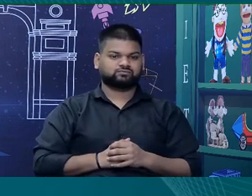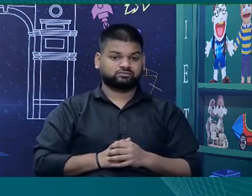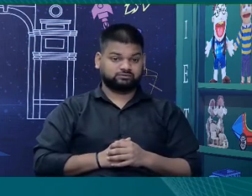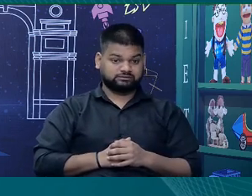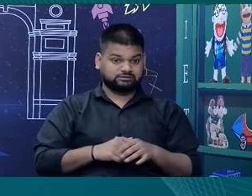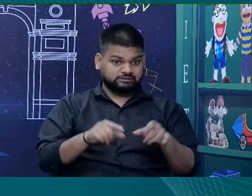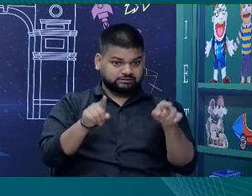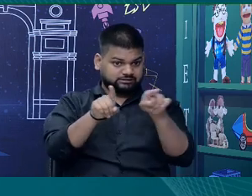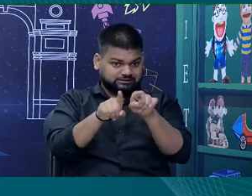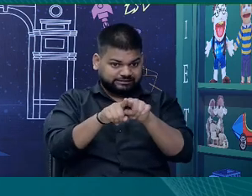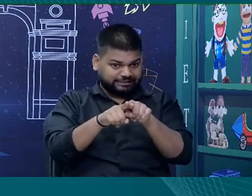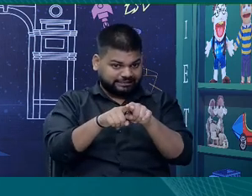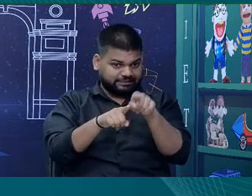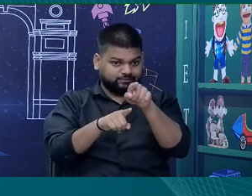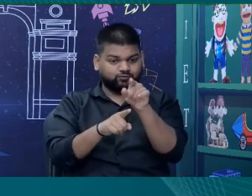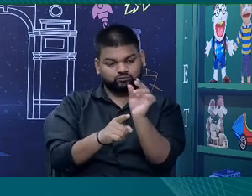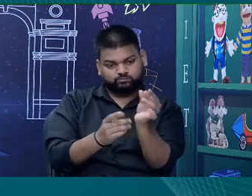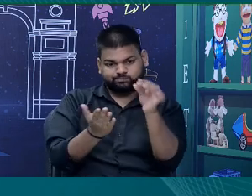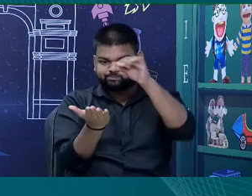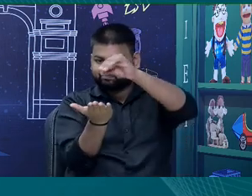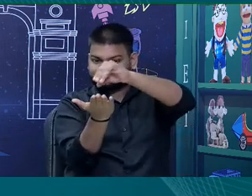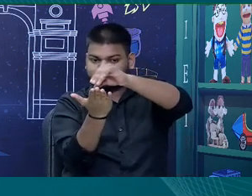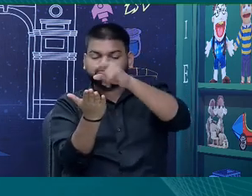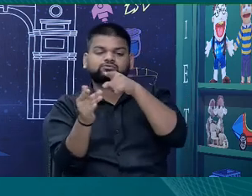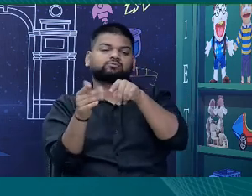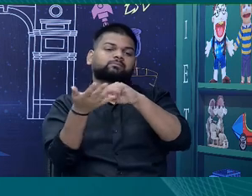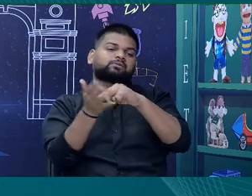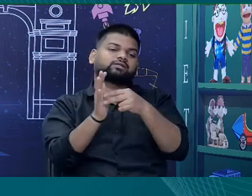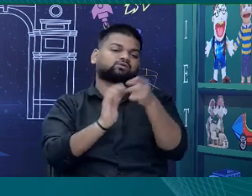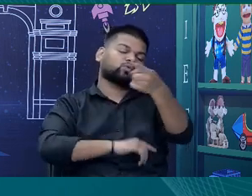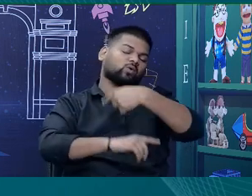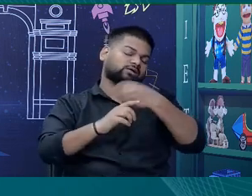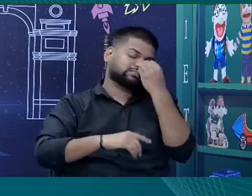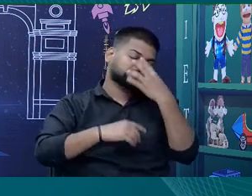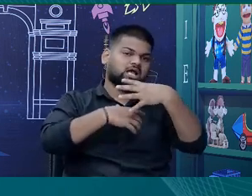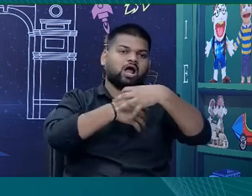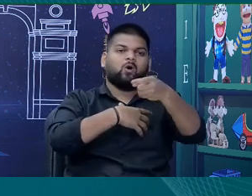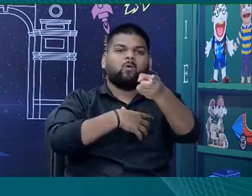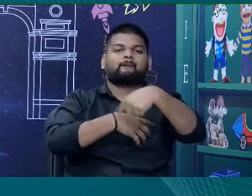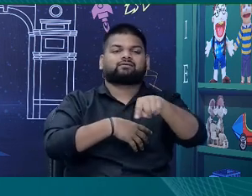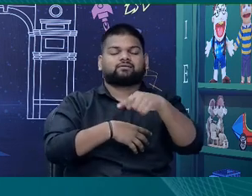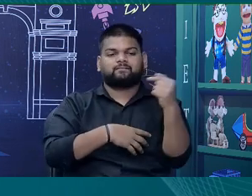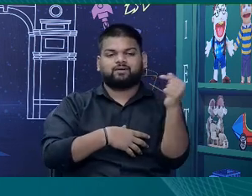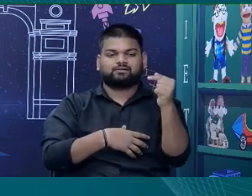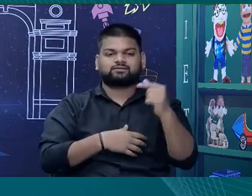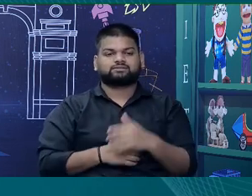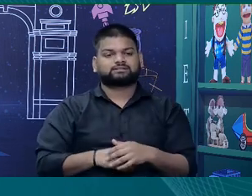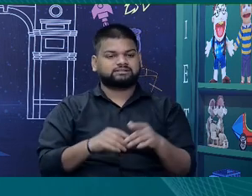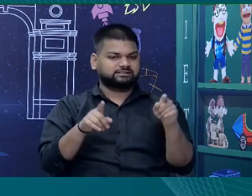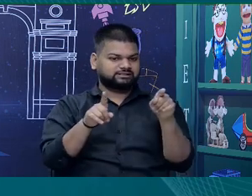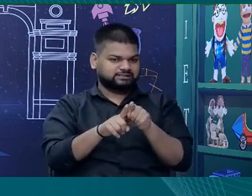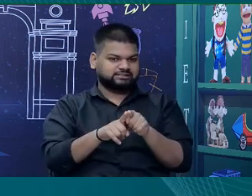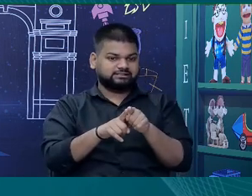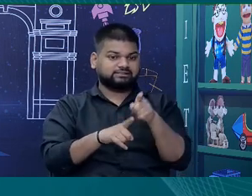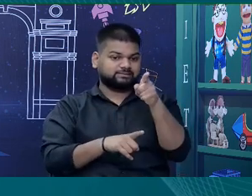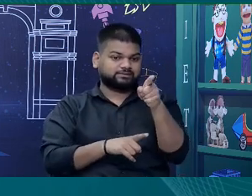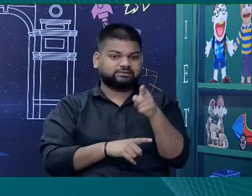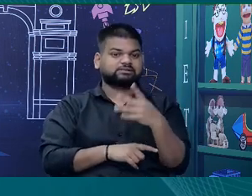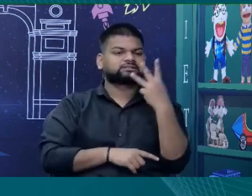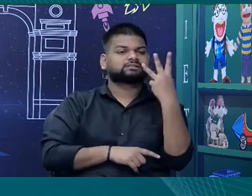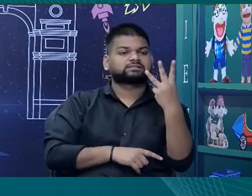करते हो इस वाले फेस को ऊपर रखते हो तो आपका माइंस साइन ए जाता है फिर उसके बाद थ्री है थ्री के लिए आपको टाइप को ऐसे सेट करना है टाइप